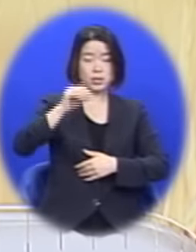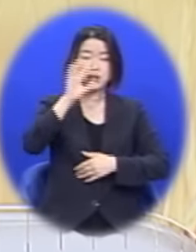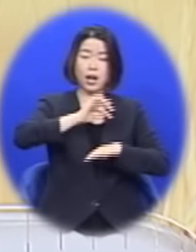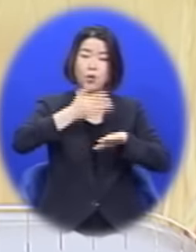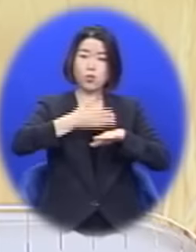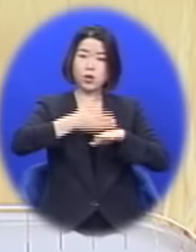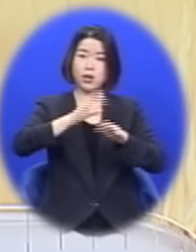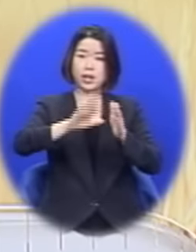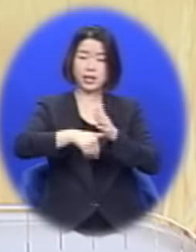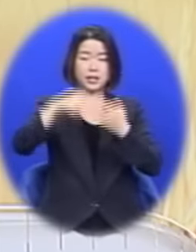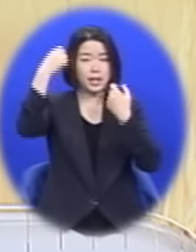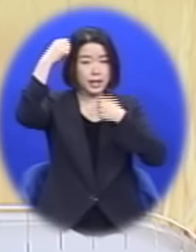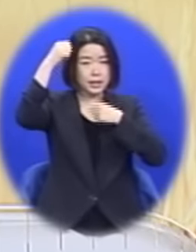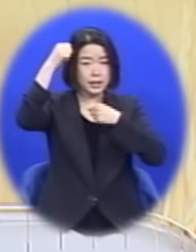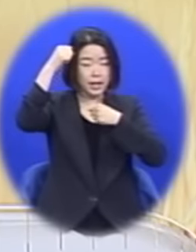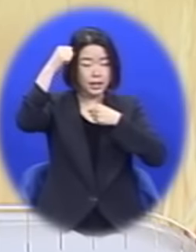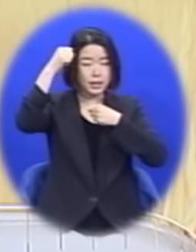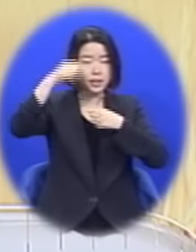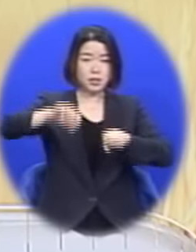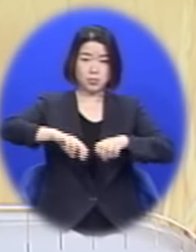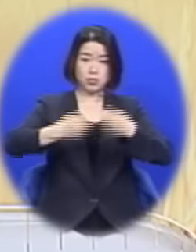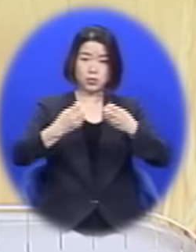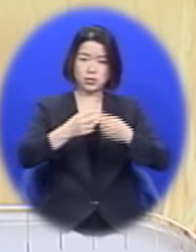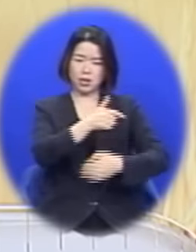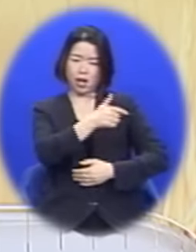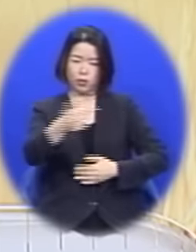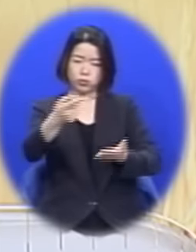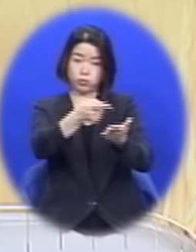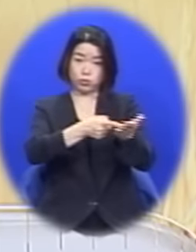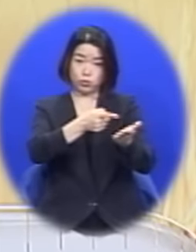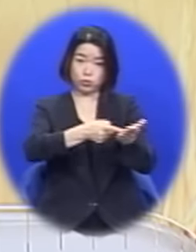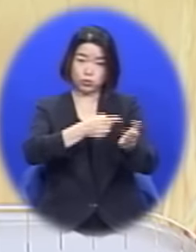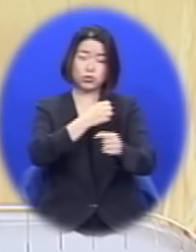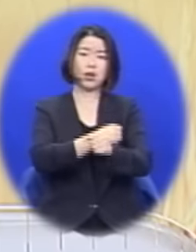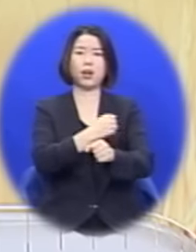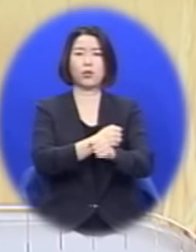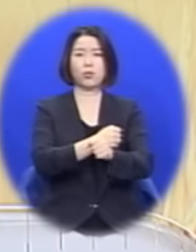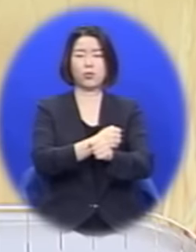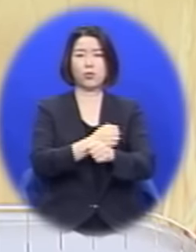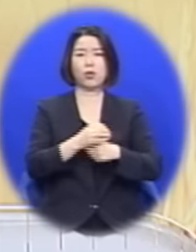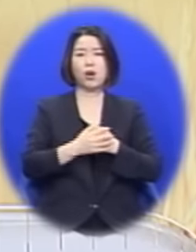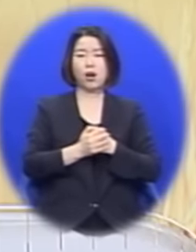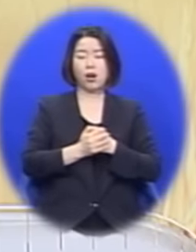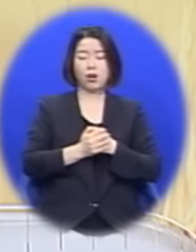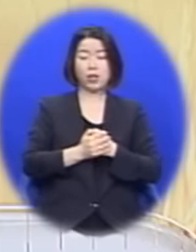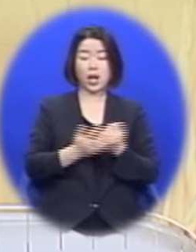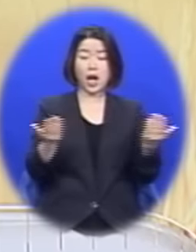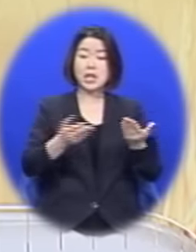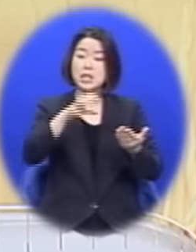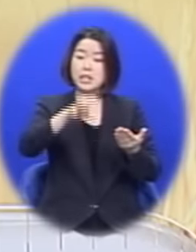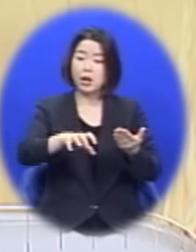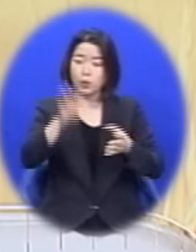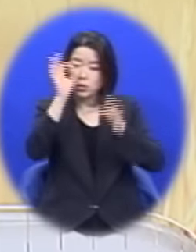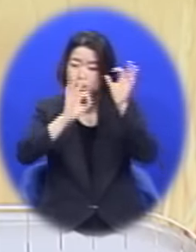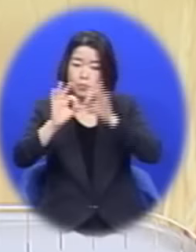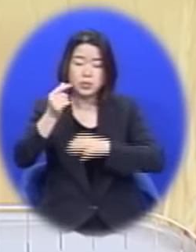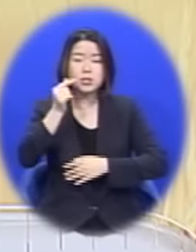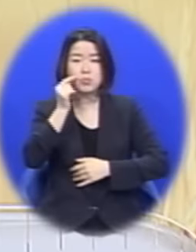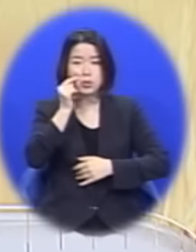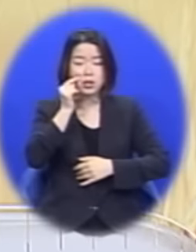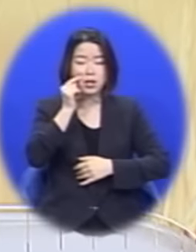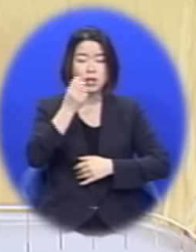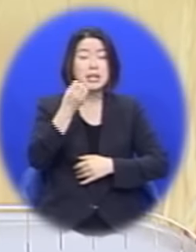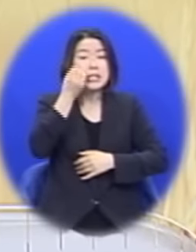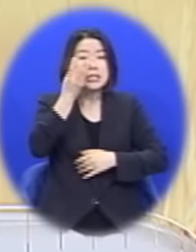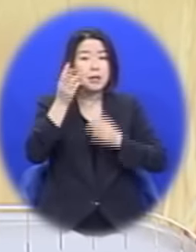다쳐서 대수술을 하고 그리고 임지를 찾지 못해서 3개월 동안 기도만